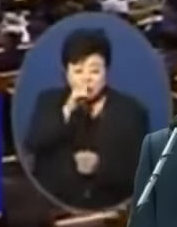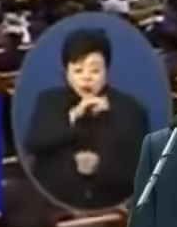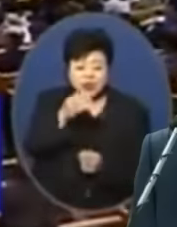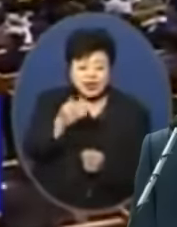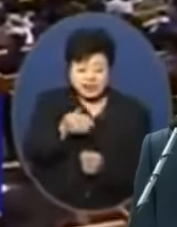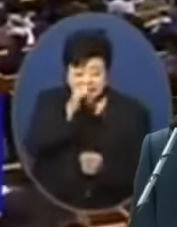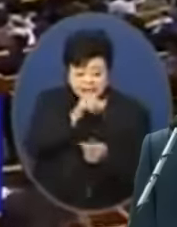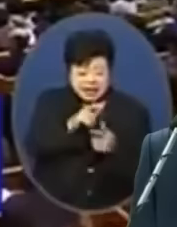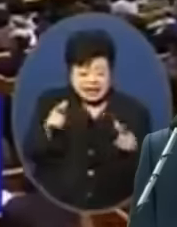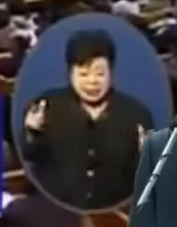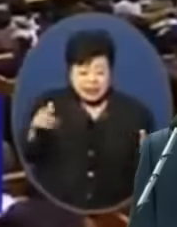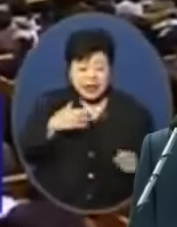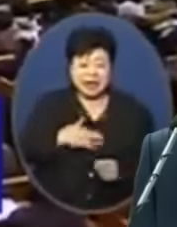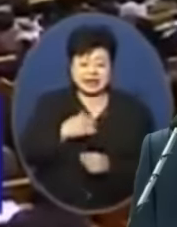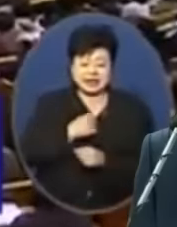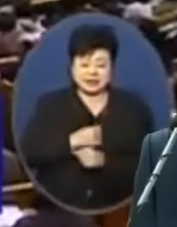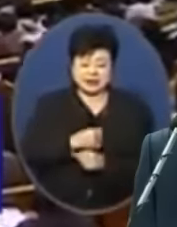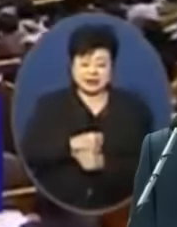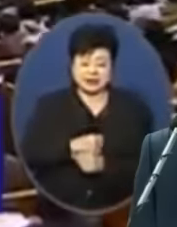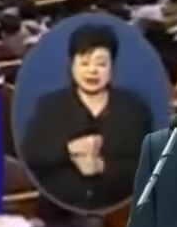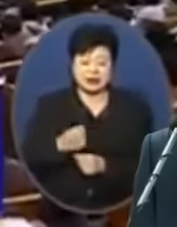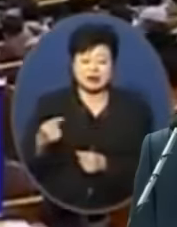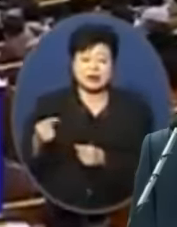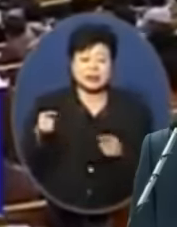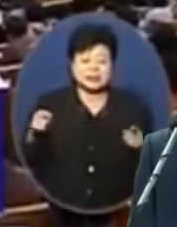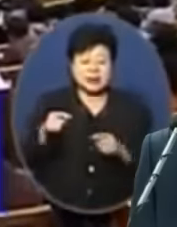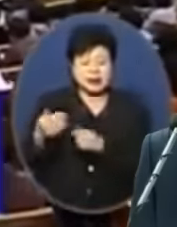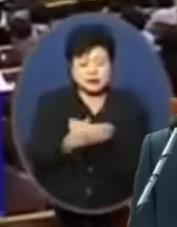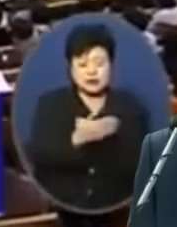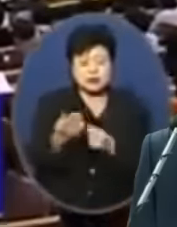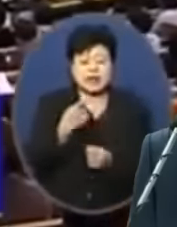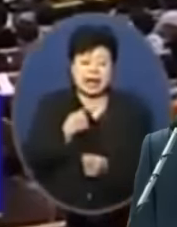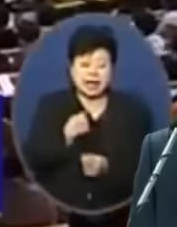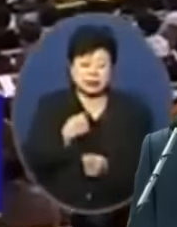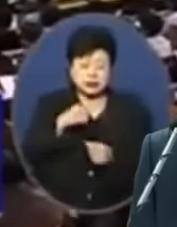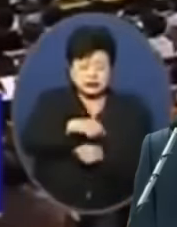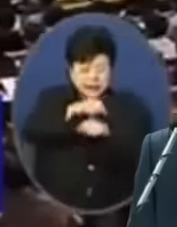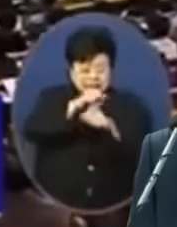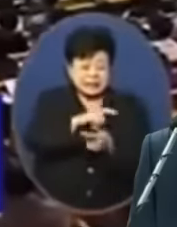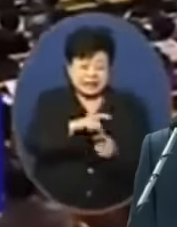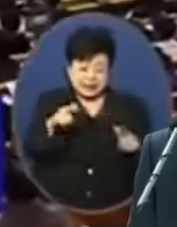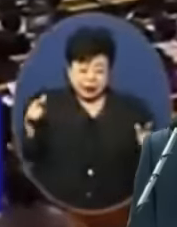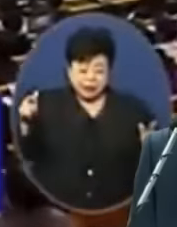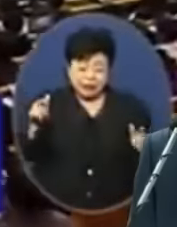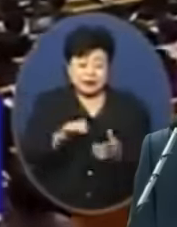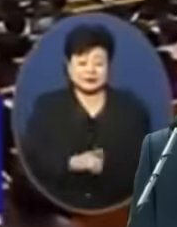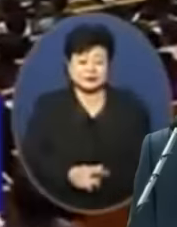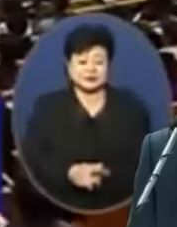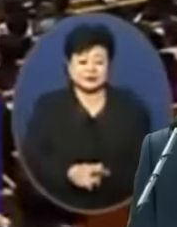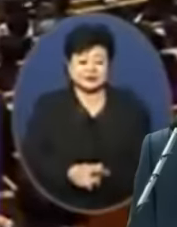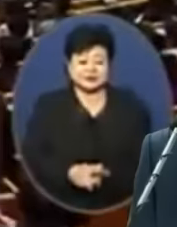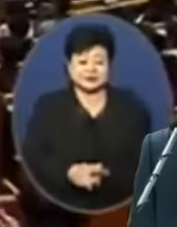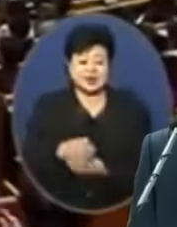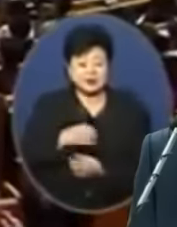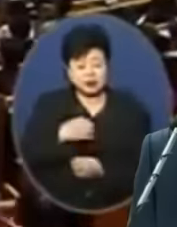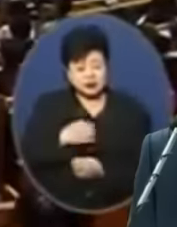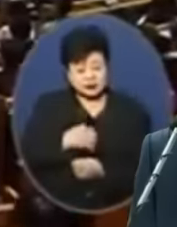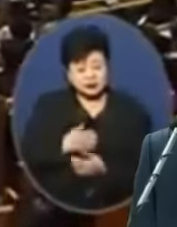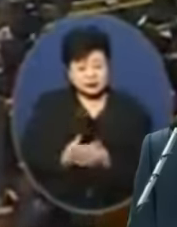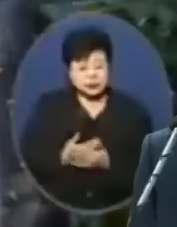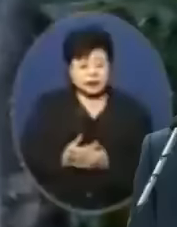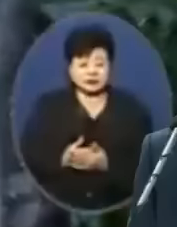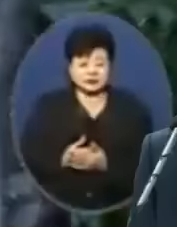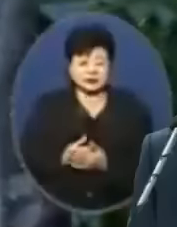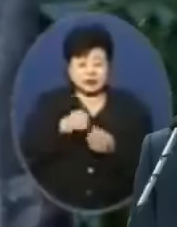있고 우리에게 있지 아니함을 알게 하려 합니다. 우리가 사방으로 우겨쌈을 당하여도 쌓이지 아니하며 염려, 근심, 불안,